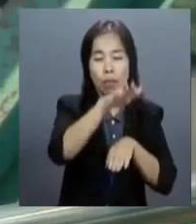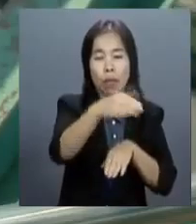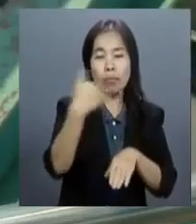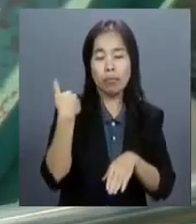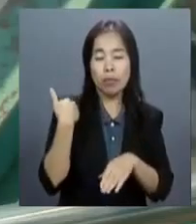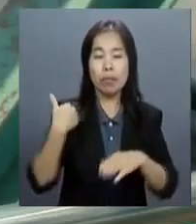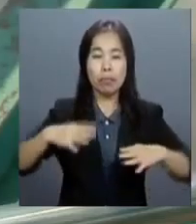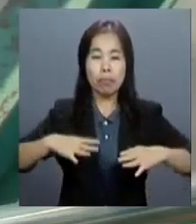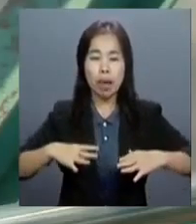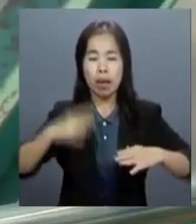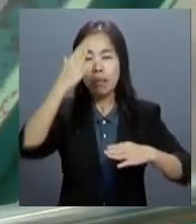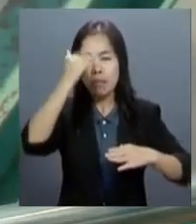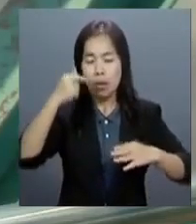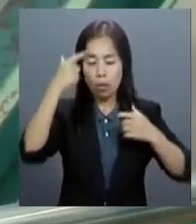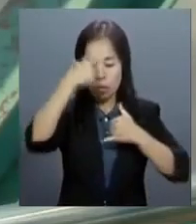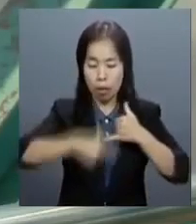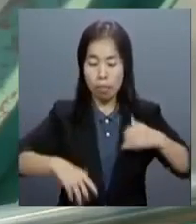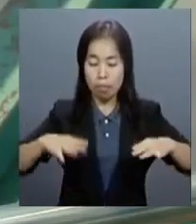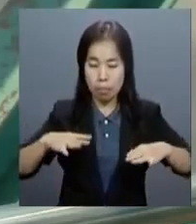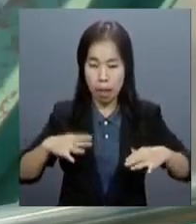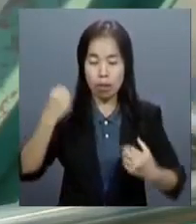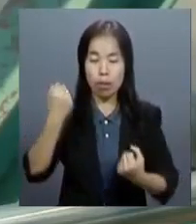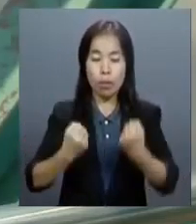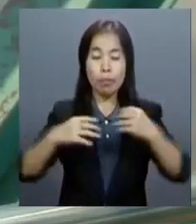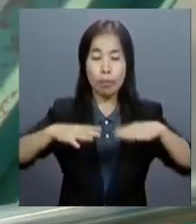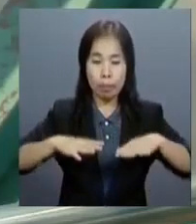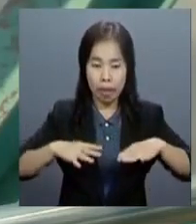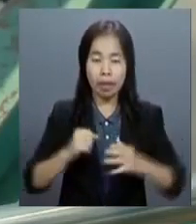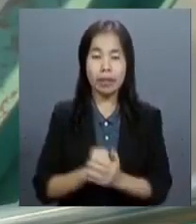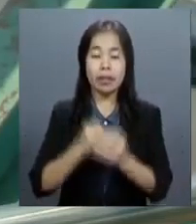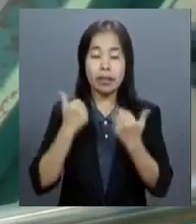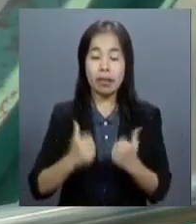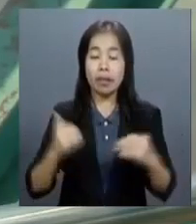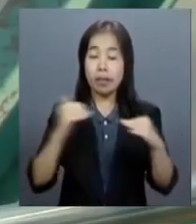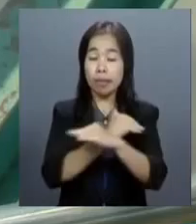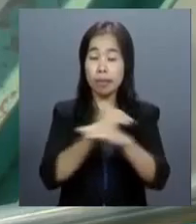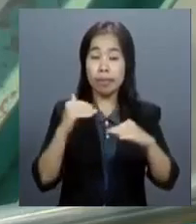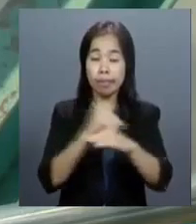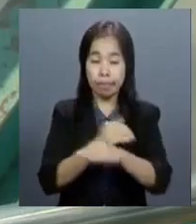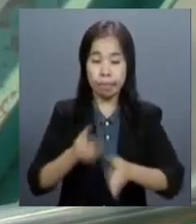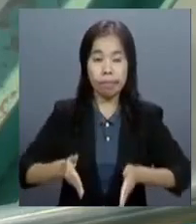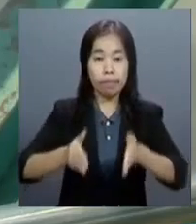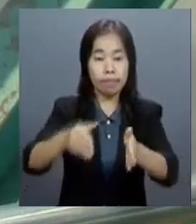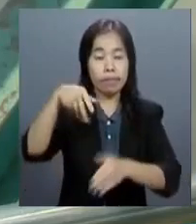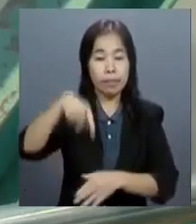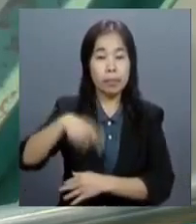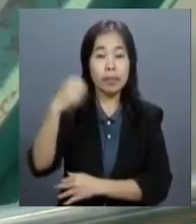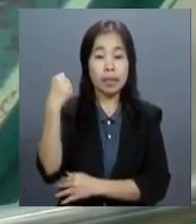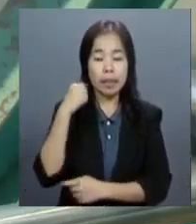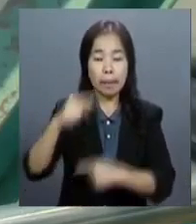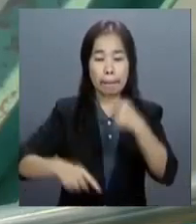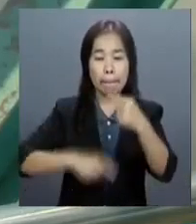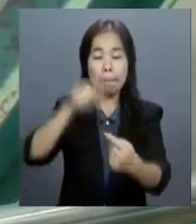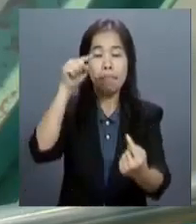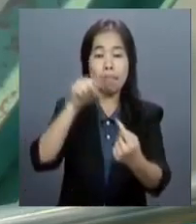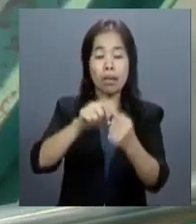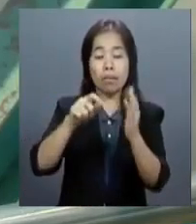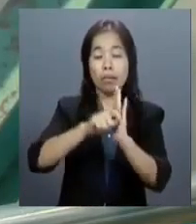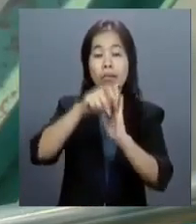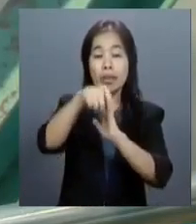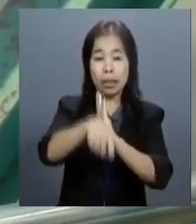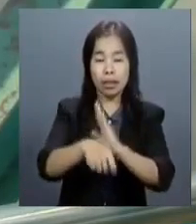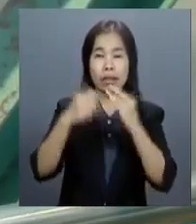เพื่อที่จะพักร่างกายกันมากขึ้นค่ะขณะที่สภาพการจราจรบนถนนมิตรภาพที่จะมุ่งหน้าไปสู่จังหวัดนครราชสีมาจุดที่